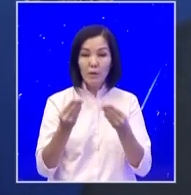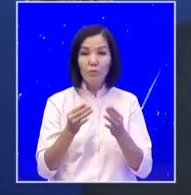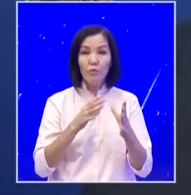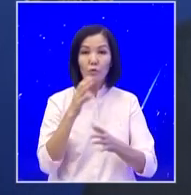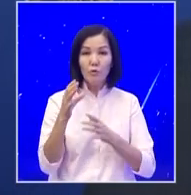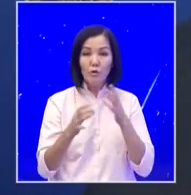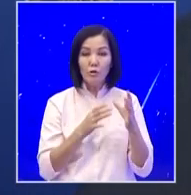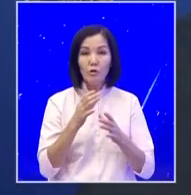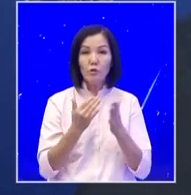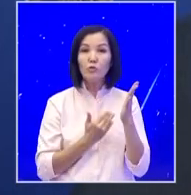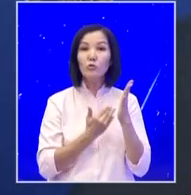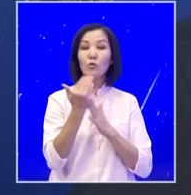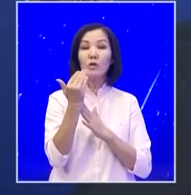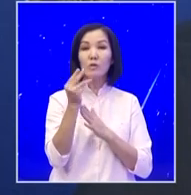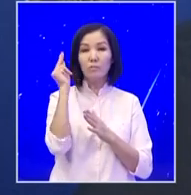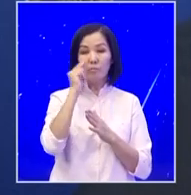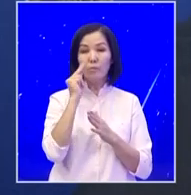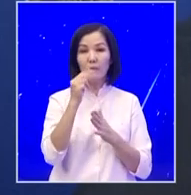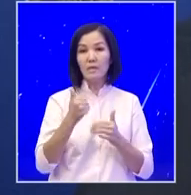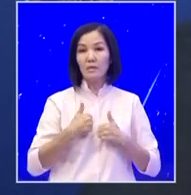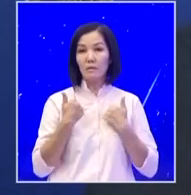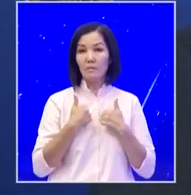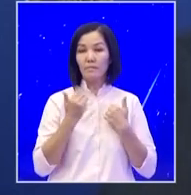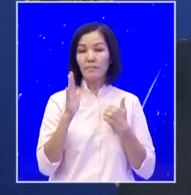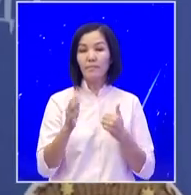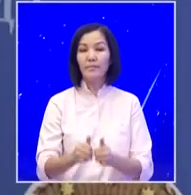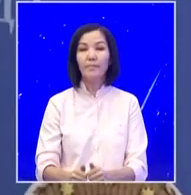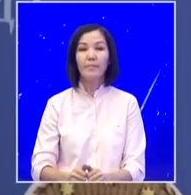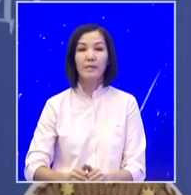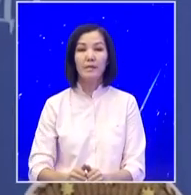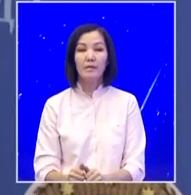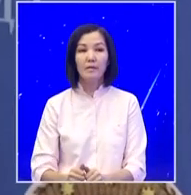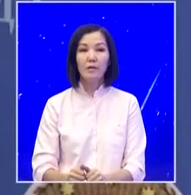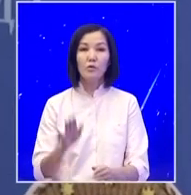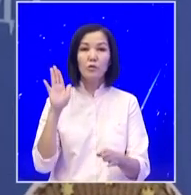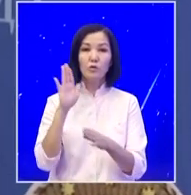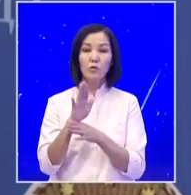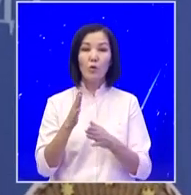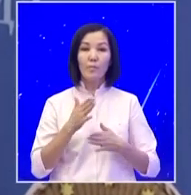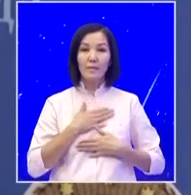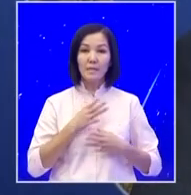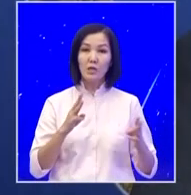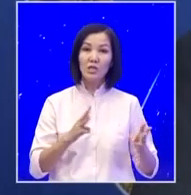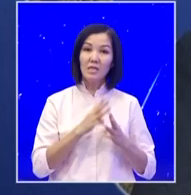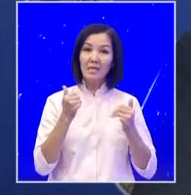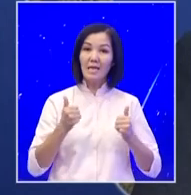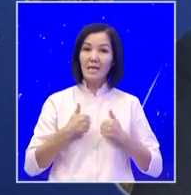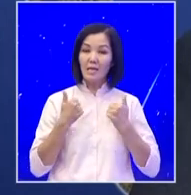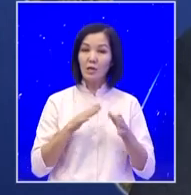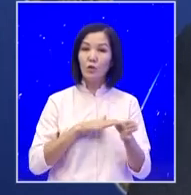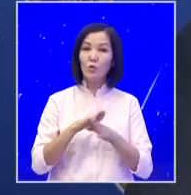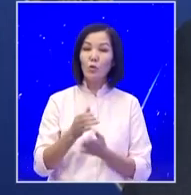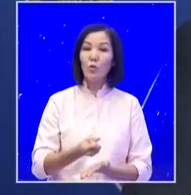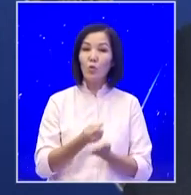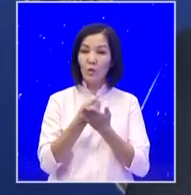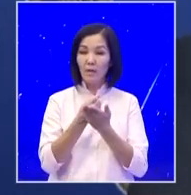дүниежүзілік дәрежеден жоғары дәрежедегі білім беруге өз үлесін қосады деген ойдамын. Жолдау бізді жігерлендіреді және біз оны толықтай қолдаймыз және